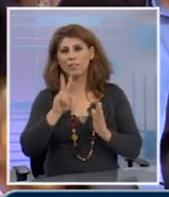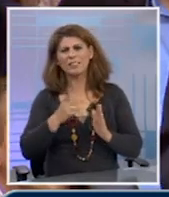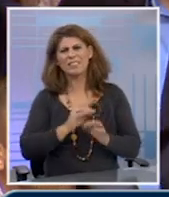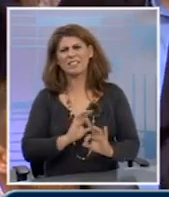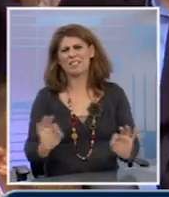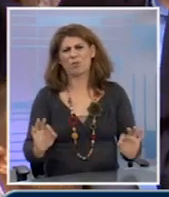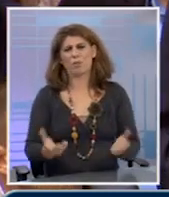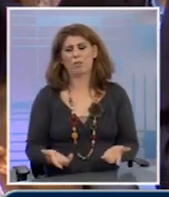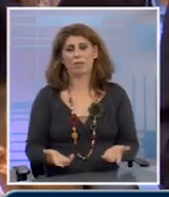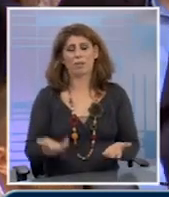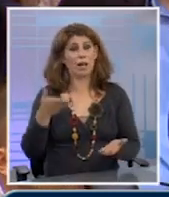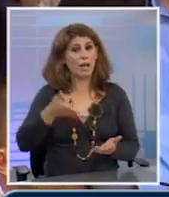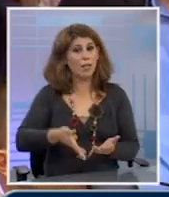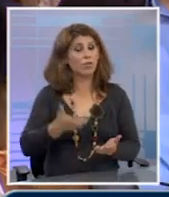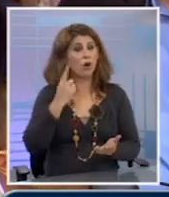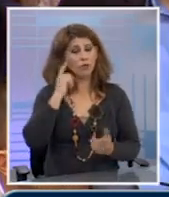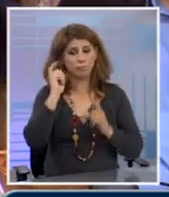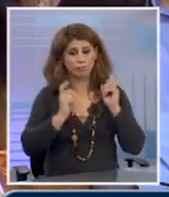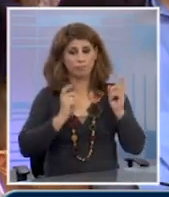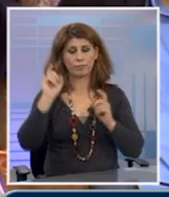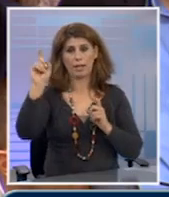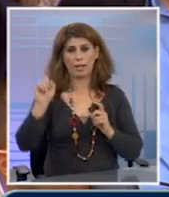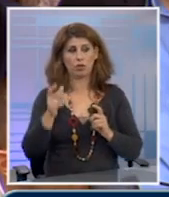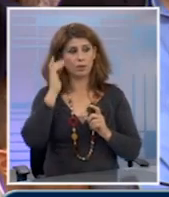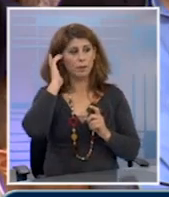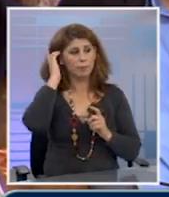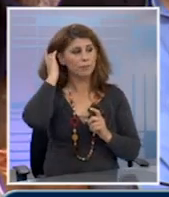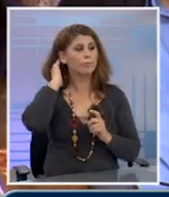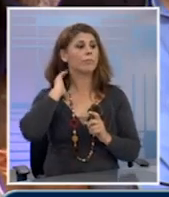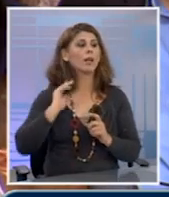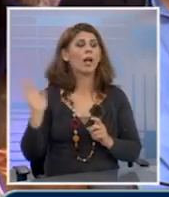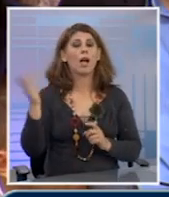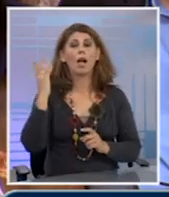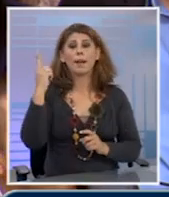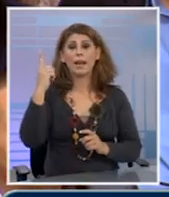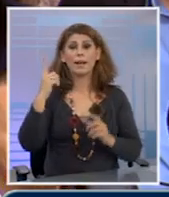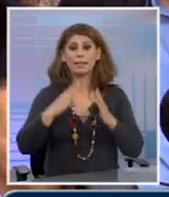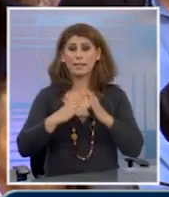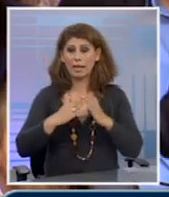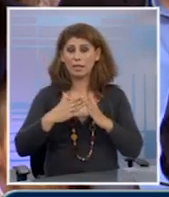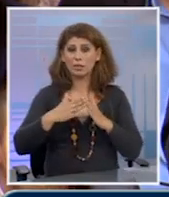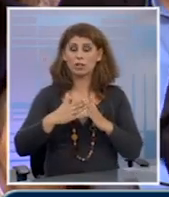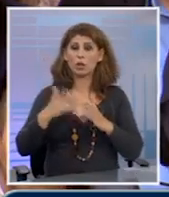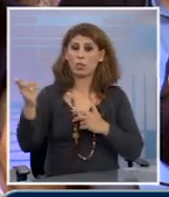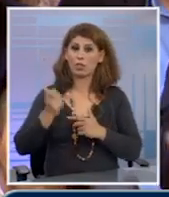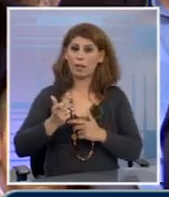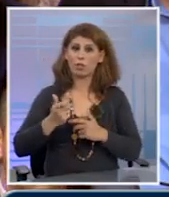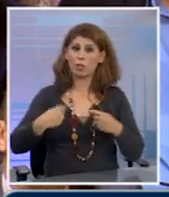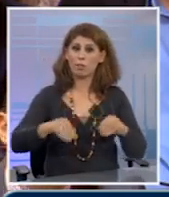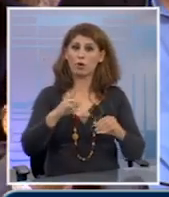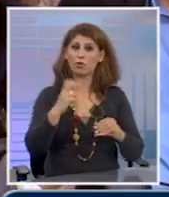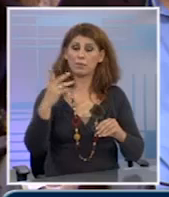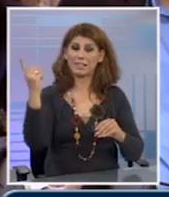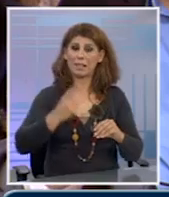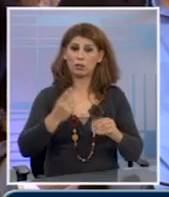σίγουροι και εδώ τίθεται το ερώτημα όταν ένα στεγαστικό δάνειο θα πωληθεί για το 25% της αξίας